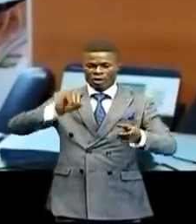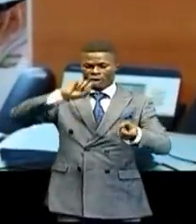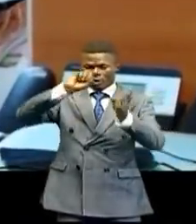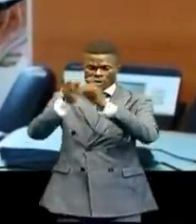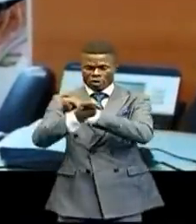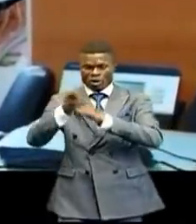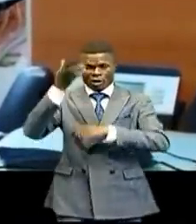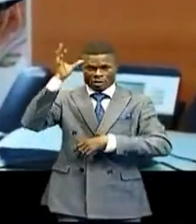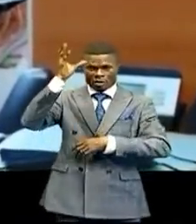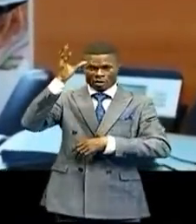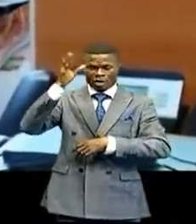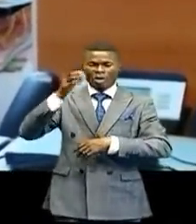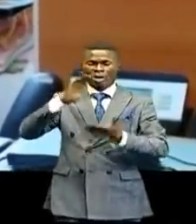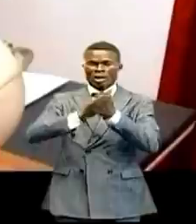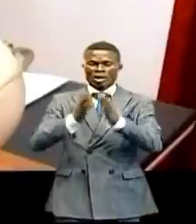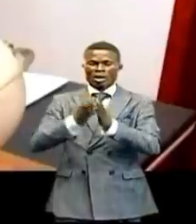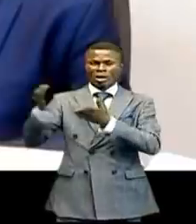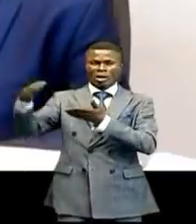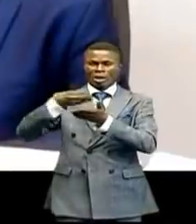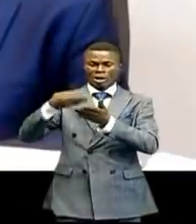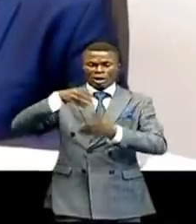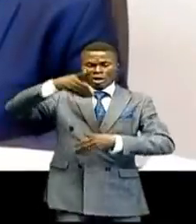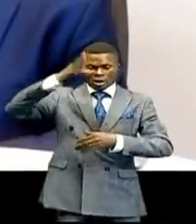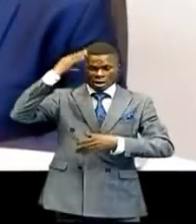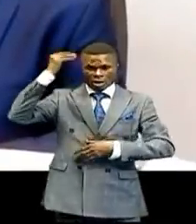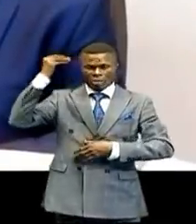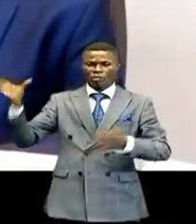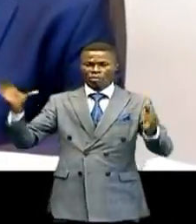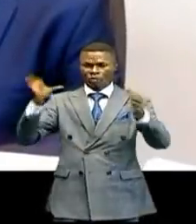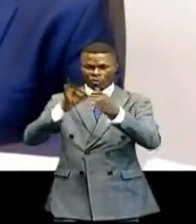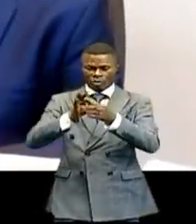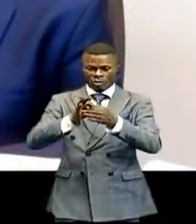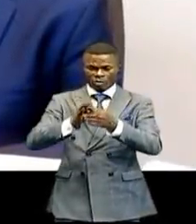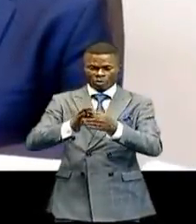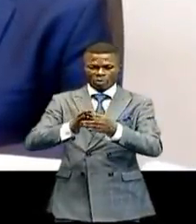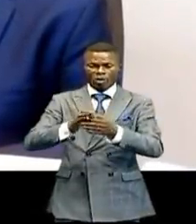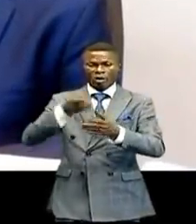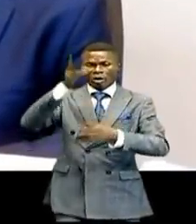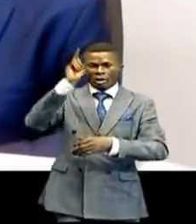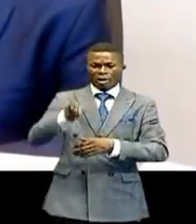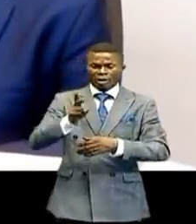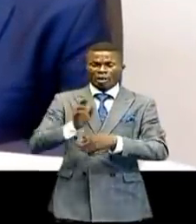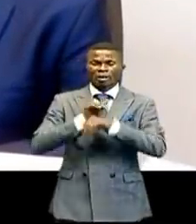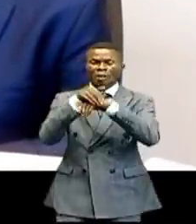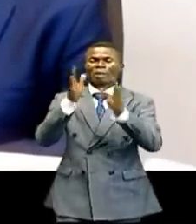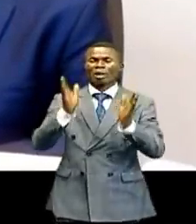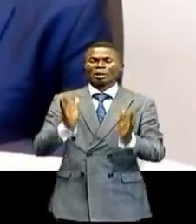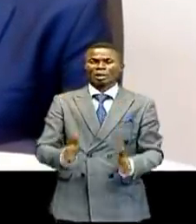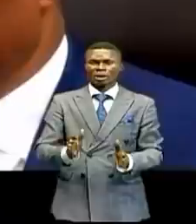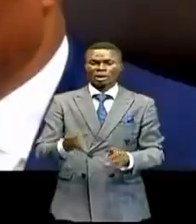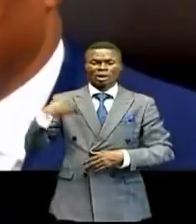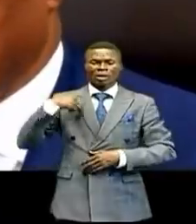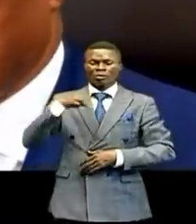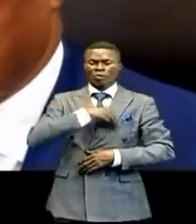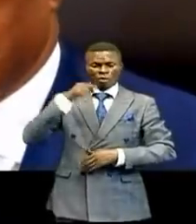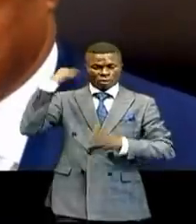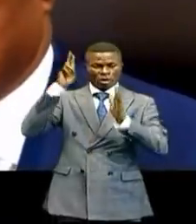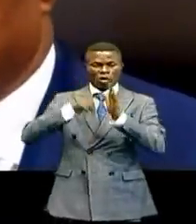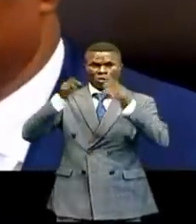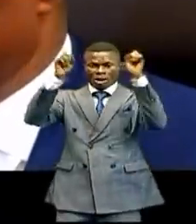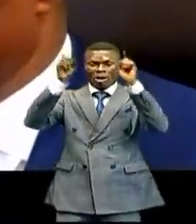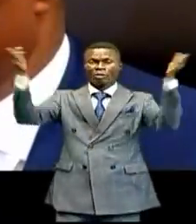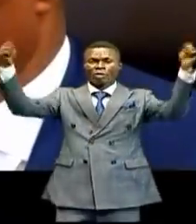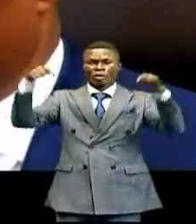transformation rurale par la capitalisation des expériences. Il accueillera plus de 200 participants, membres de gouvernements